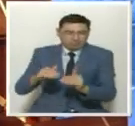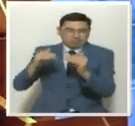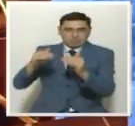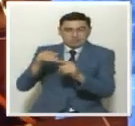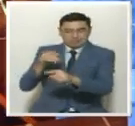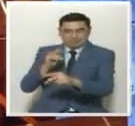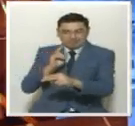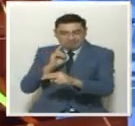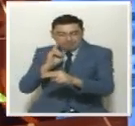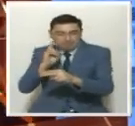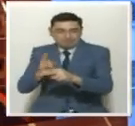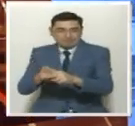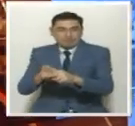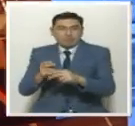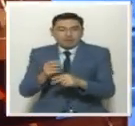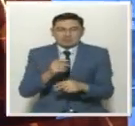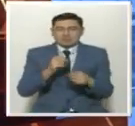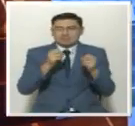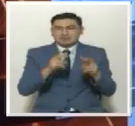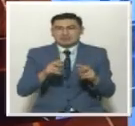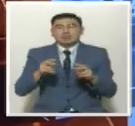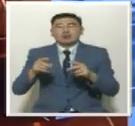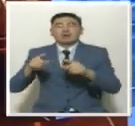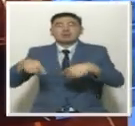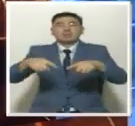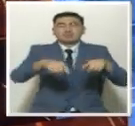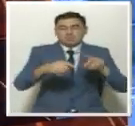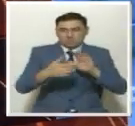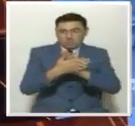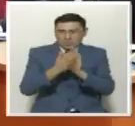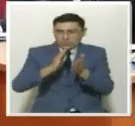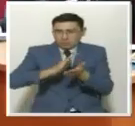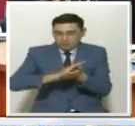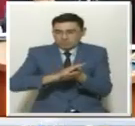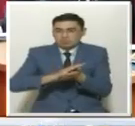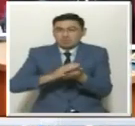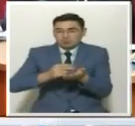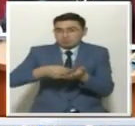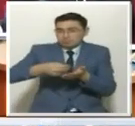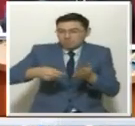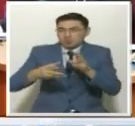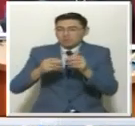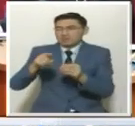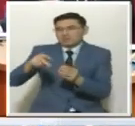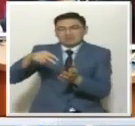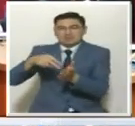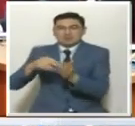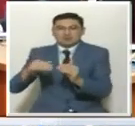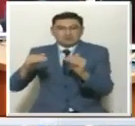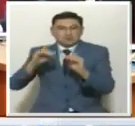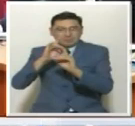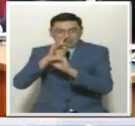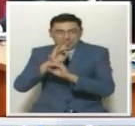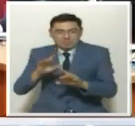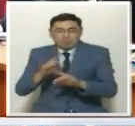және көтерме сауда ұйымдарымен меморандумға отыру. Үшіншіден, азық-түлік бағасының өсуіне жедел әрекет ету үшін колл орталықтарын